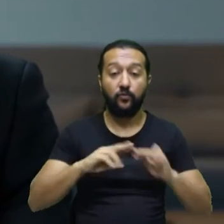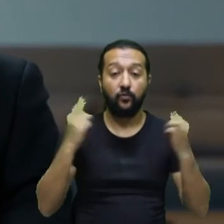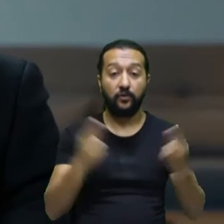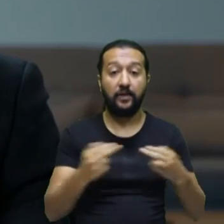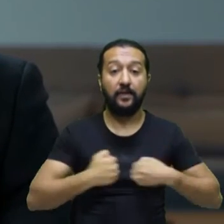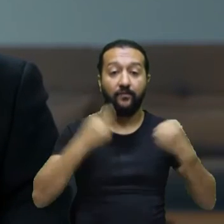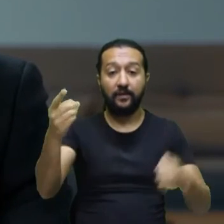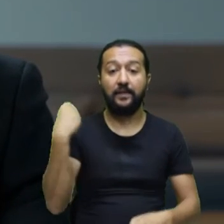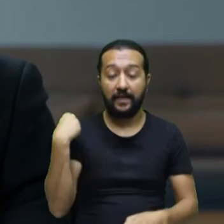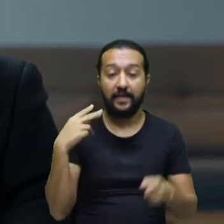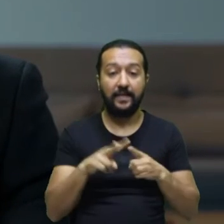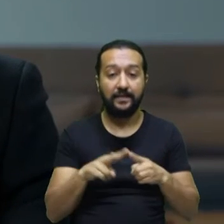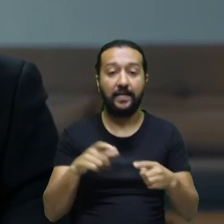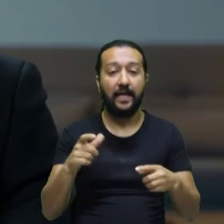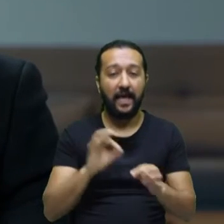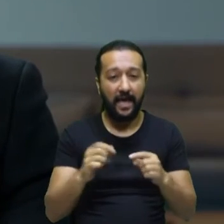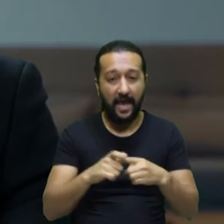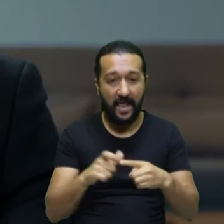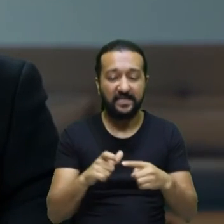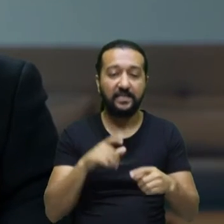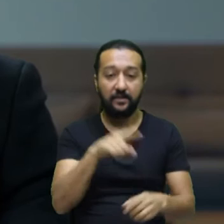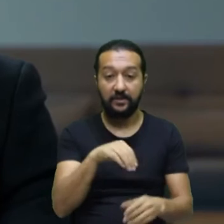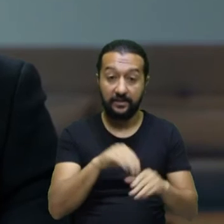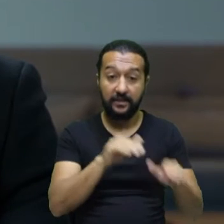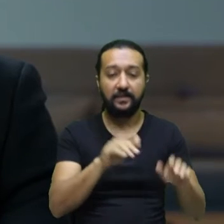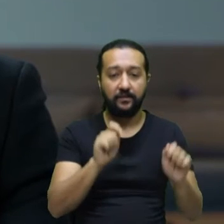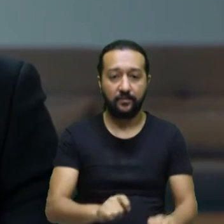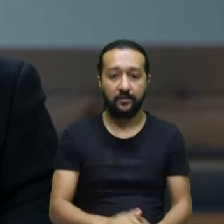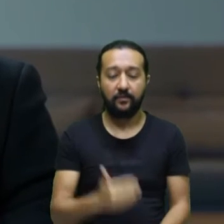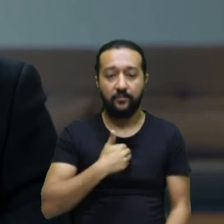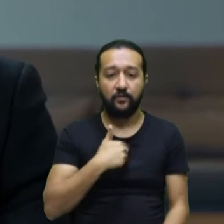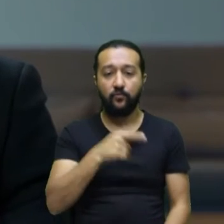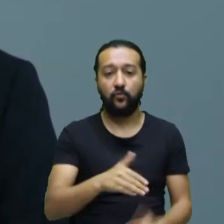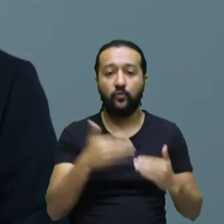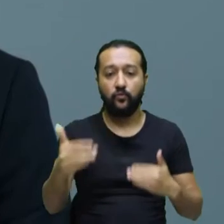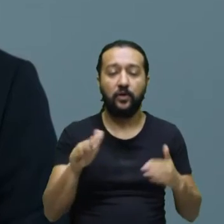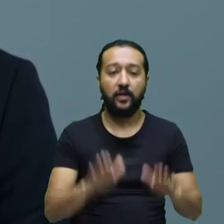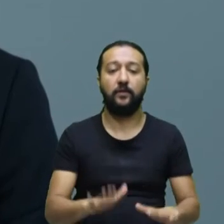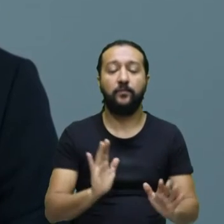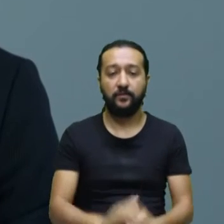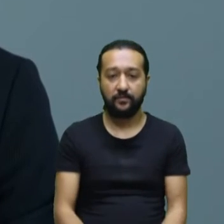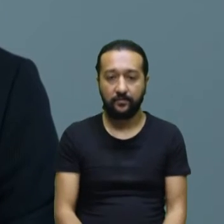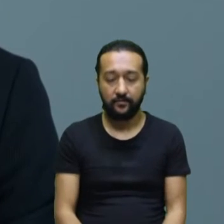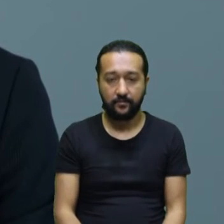Dünya devleri yeni nesil enerji kaynaklarına yatırım yaparken biz bundan uzak kalamayız.